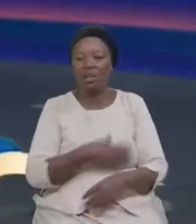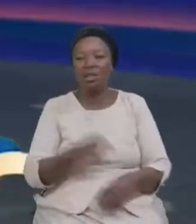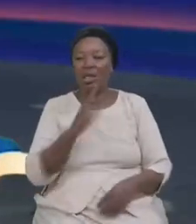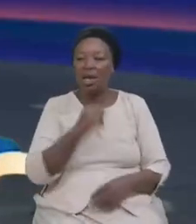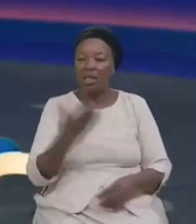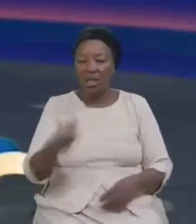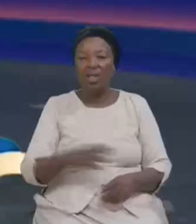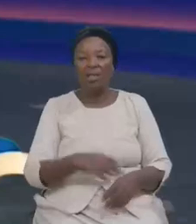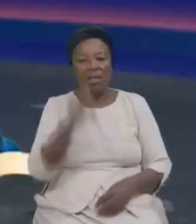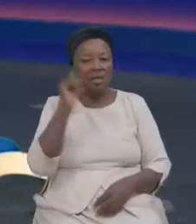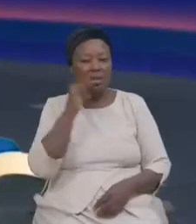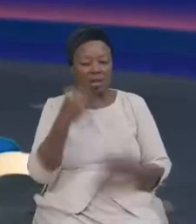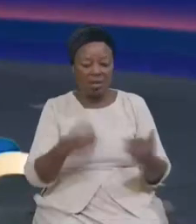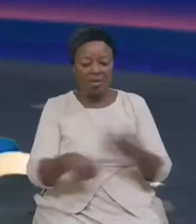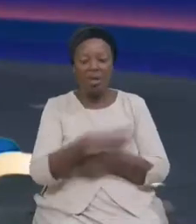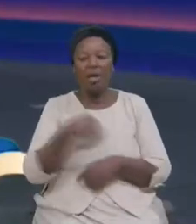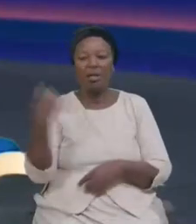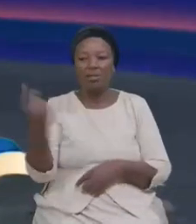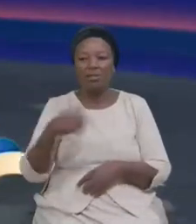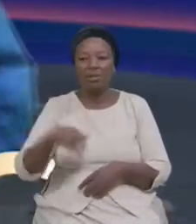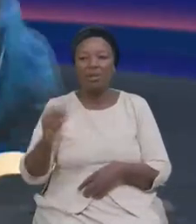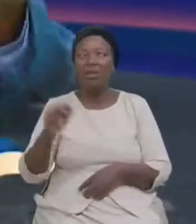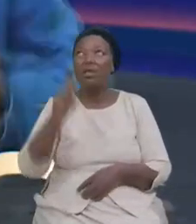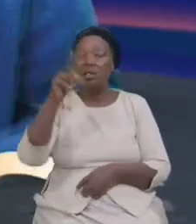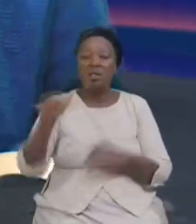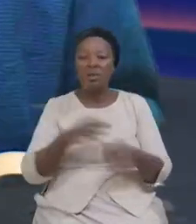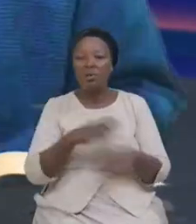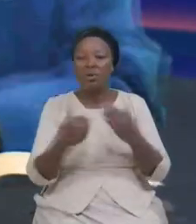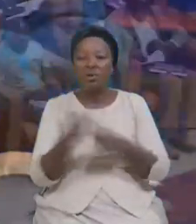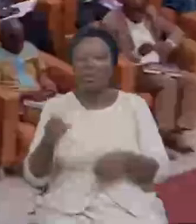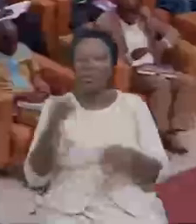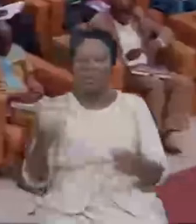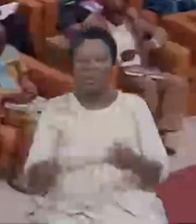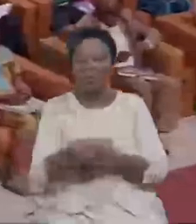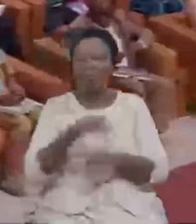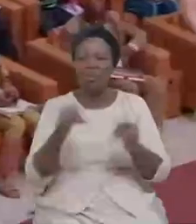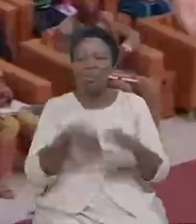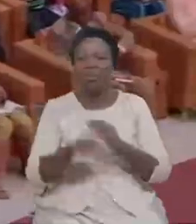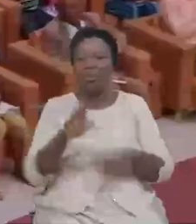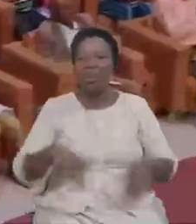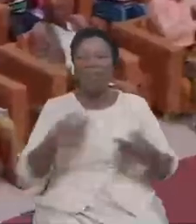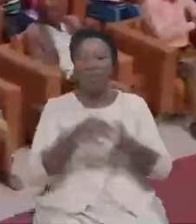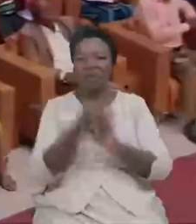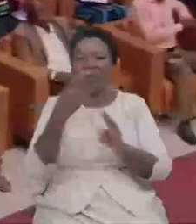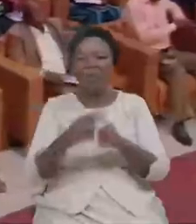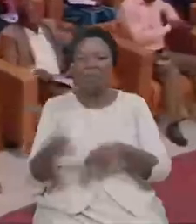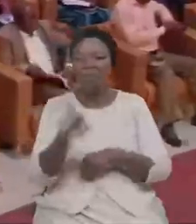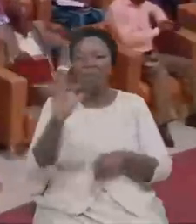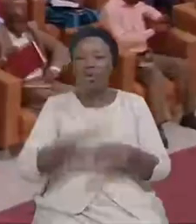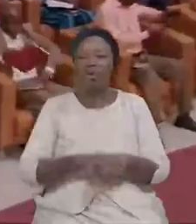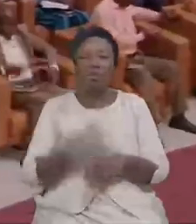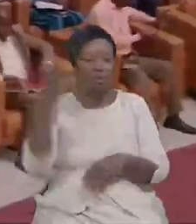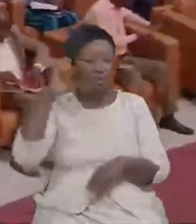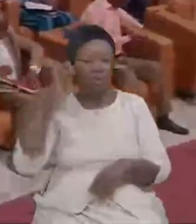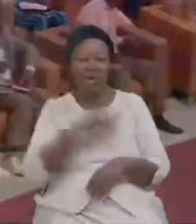éternellement, il fait toutes ces choses encore aujourd'hui et le fera dans ta vie. Ceux qui sont à la radio, à la télévision, et vous qui êtes en